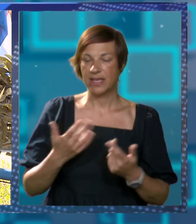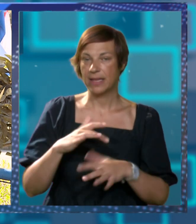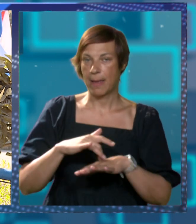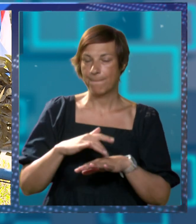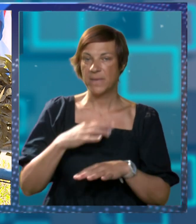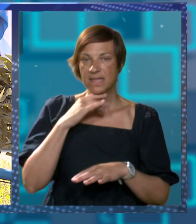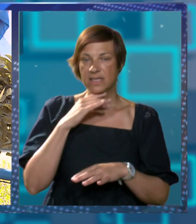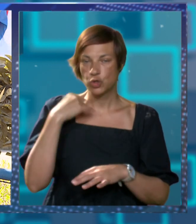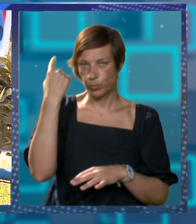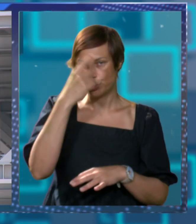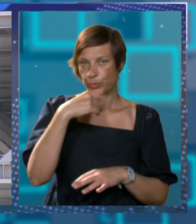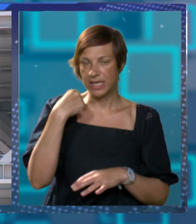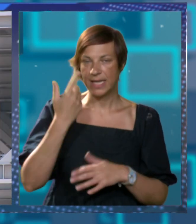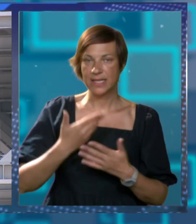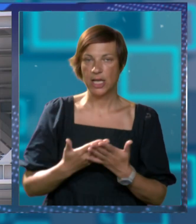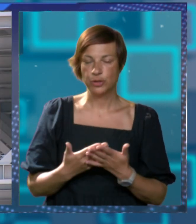znači petak, subotu i nedjelju,